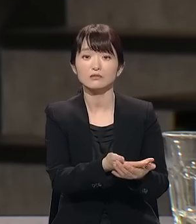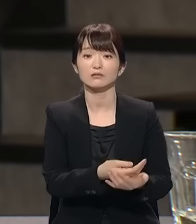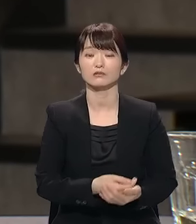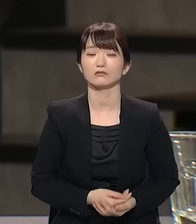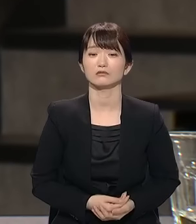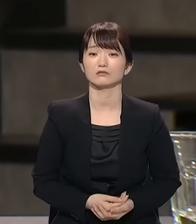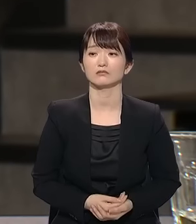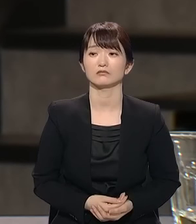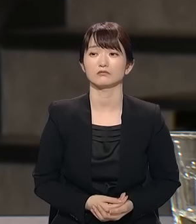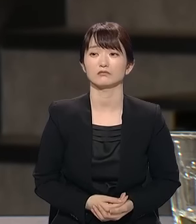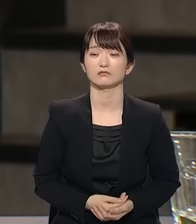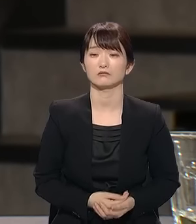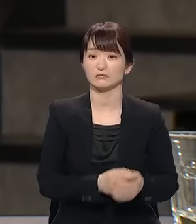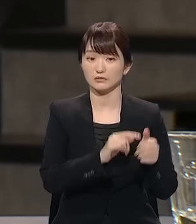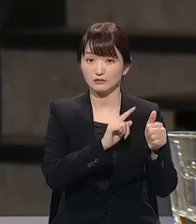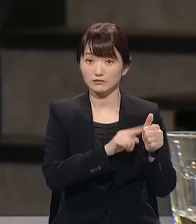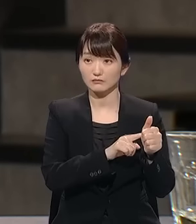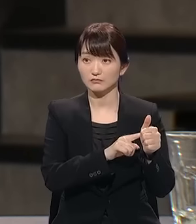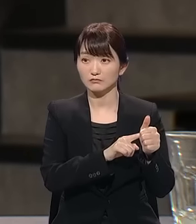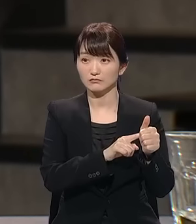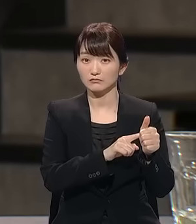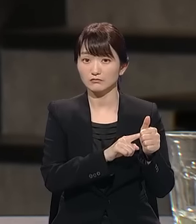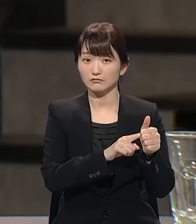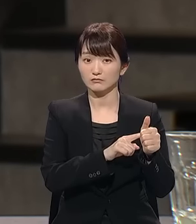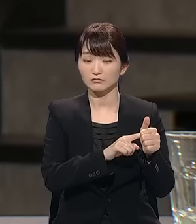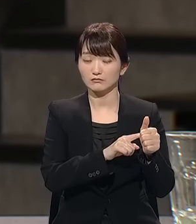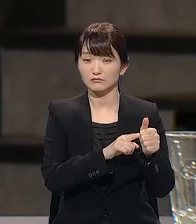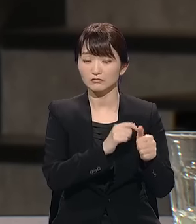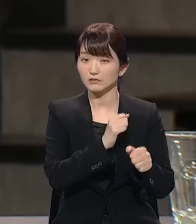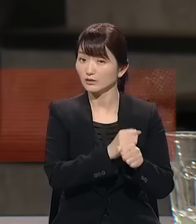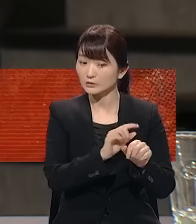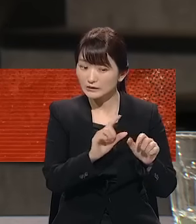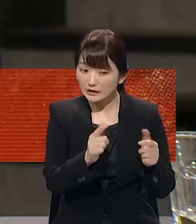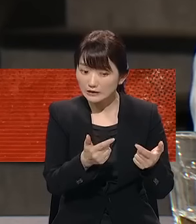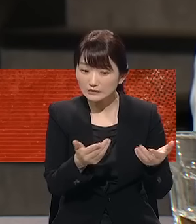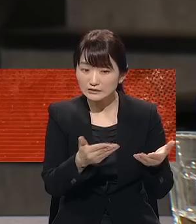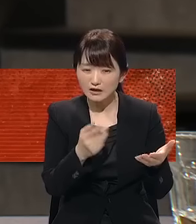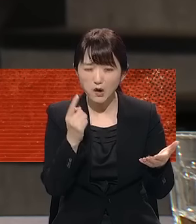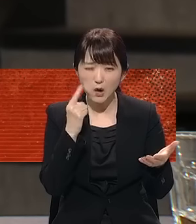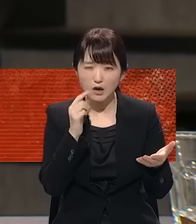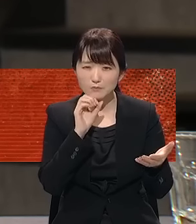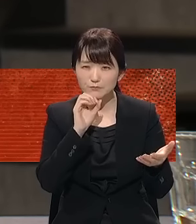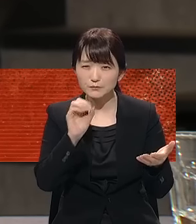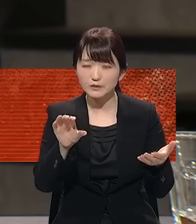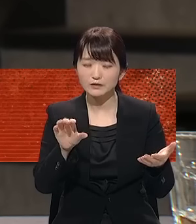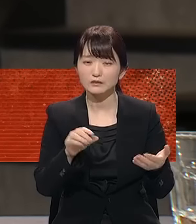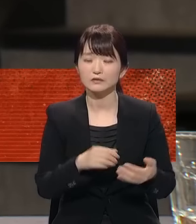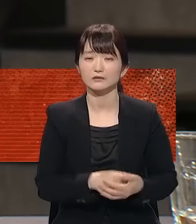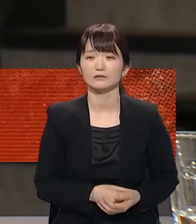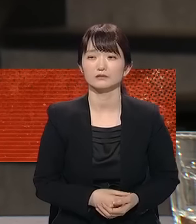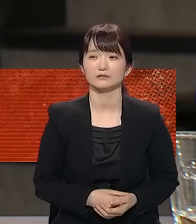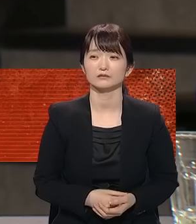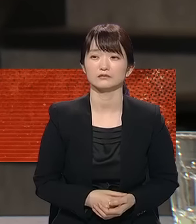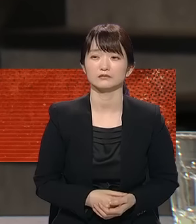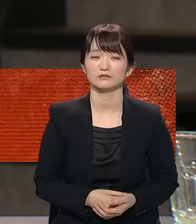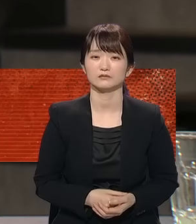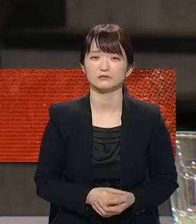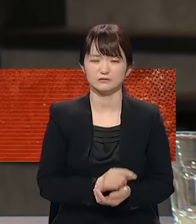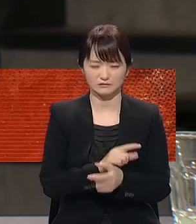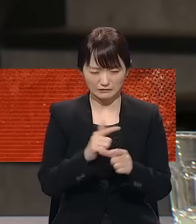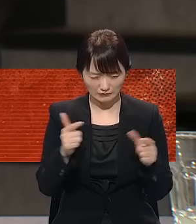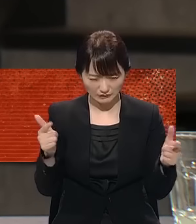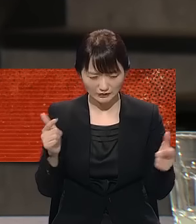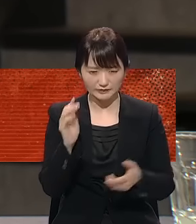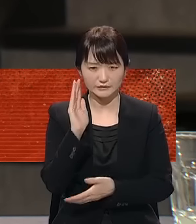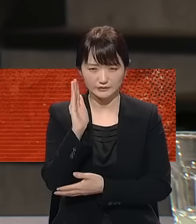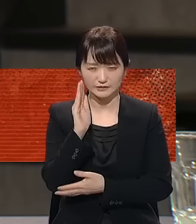하면서음 제보자가 하지도 않는 일을 갖다가 거짓으로 얘기하면서 뭐 뭐 이런저런 얘기 했다는